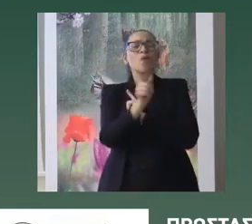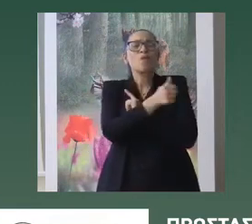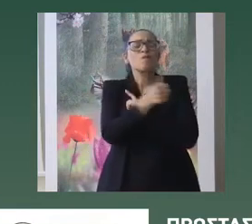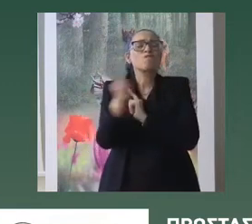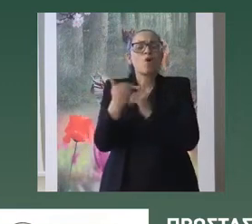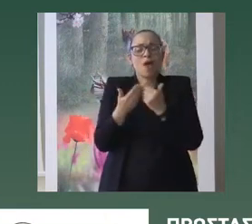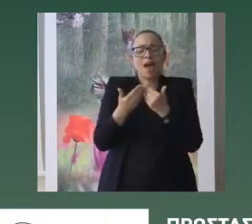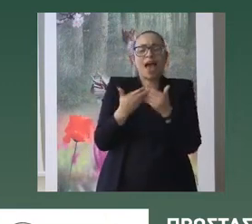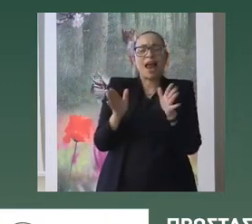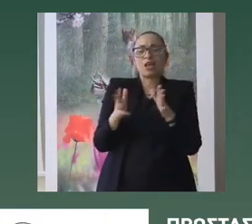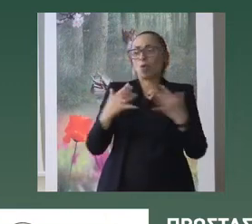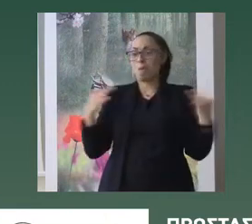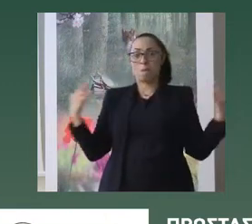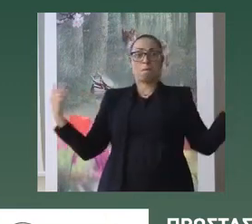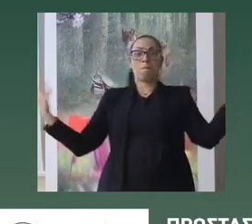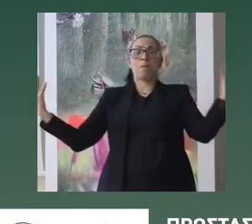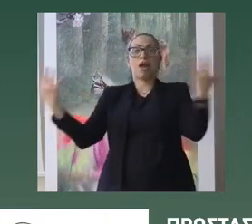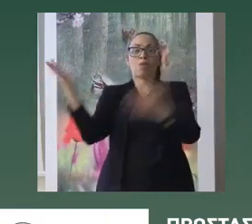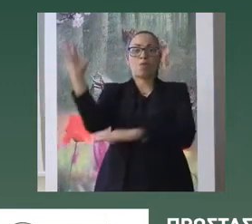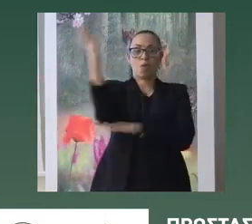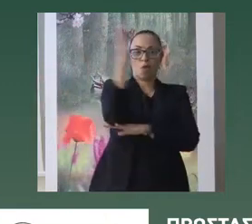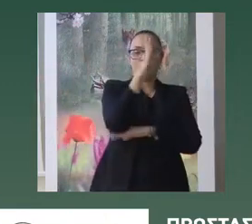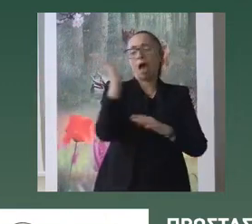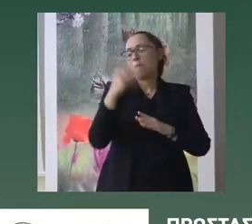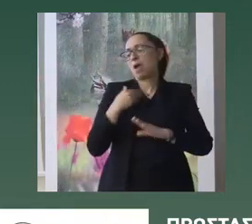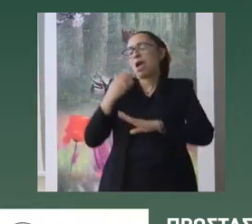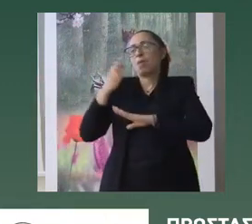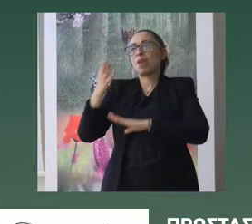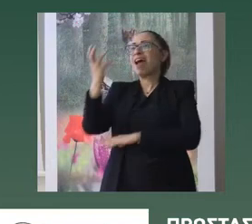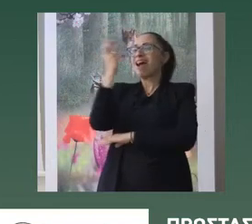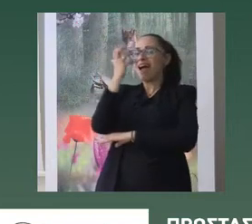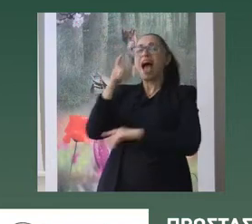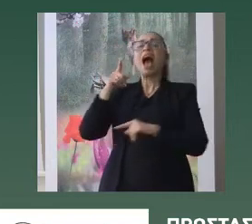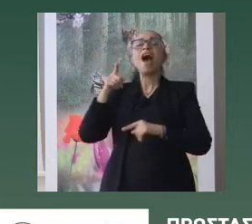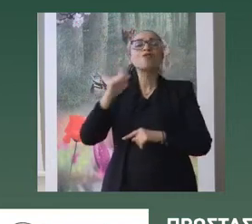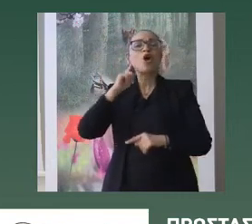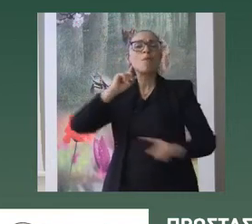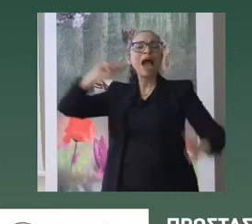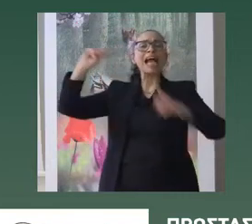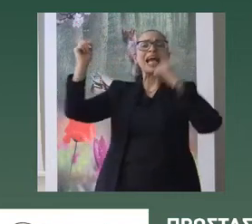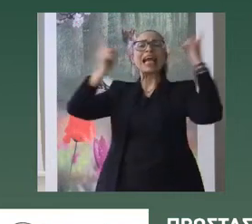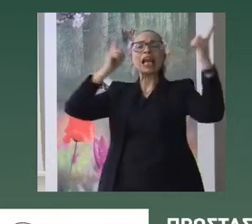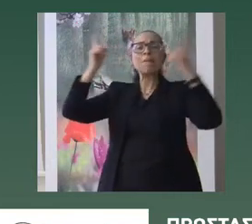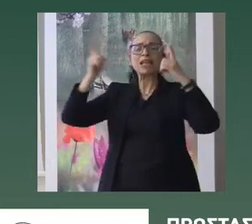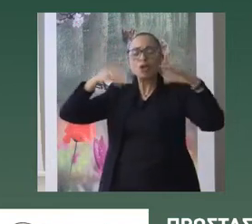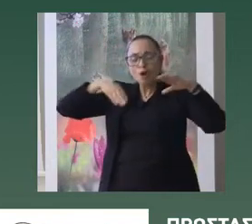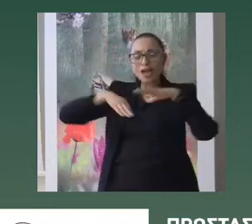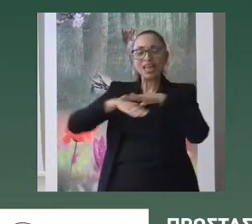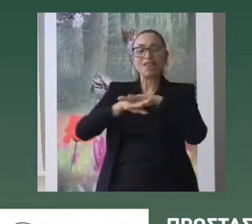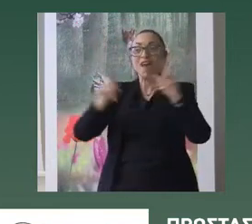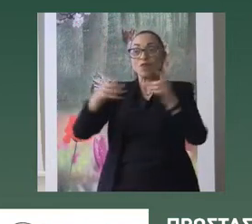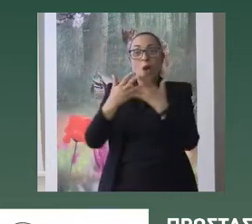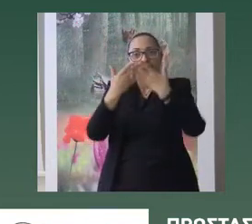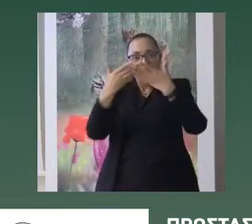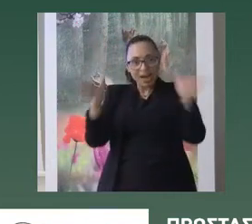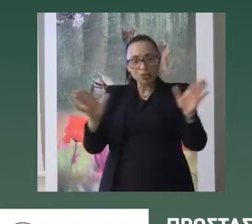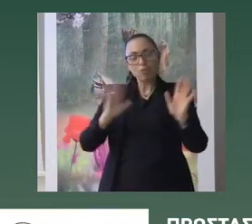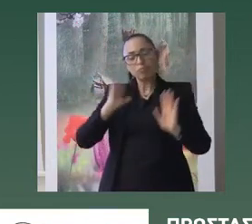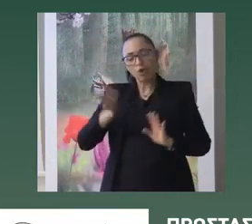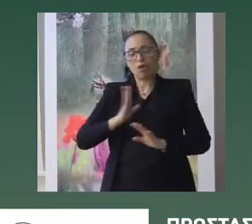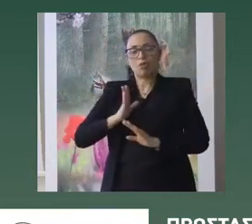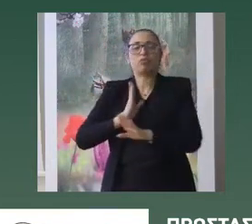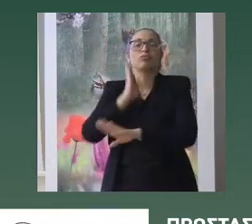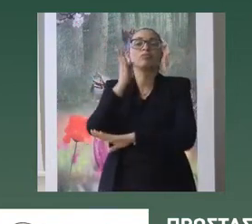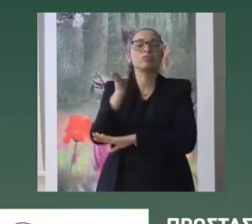σε ανοιχτά πάρκα, ώστε να πηγαίνει ο πολίτης όταν έχει καύσωνα, τα λένε κλιματικά καταφύγια, ώστε όταν έχει καύσωνα να είναι ανοιχτά και να μπορεί να πάει ένας